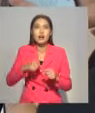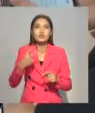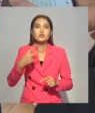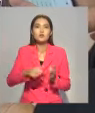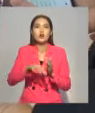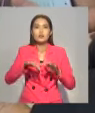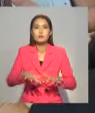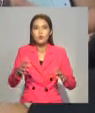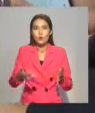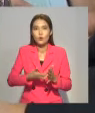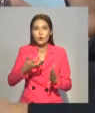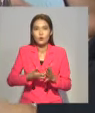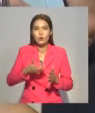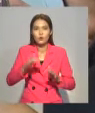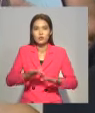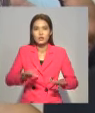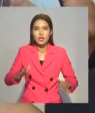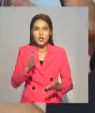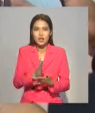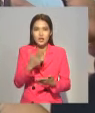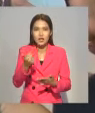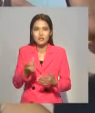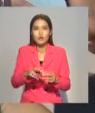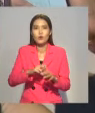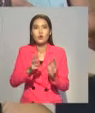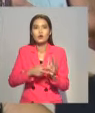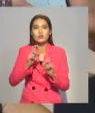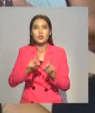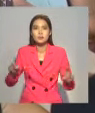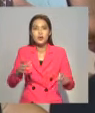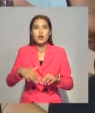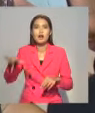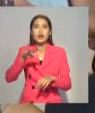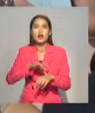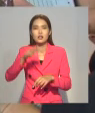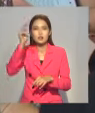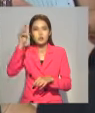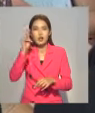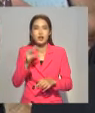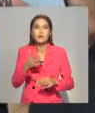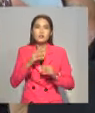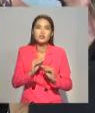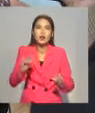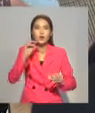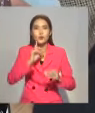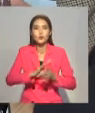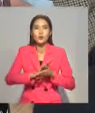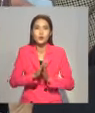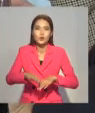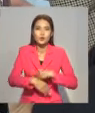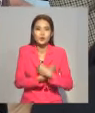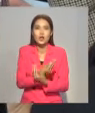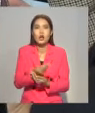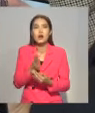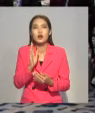орын жетпейді. 8 мектеп 3 ауысымда оқиды. 18 мектепте оқушылар шамадан тыс білім алады. Сол үшін жайлы мектеп жобасы арқылы жаңа нысандарды